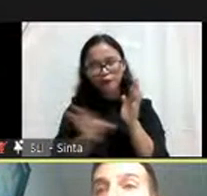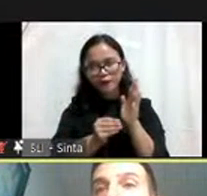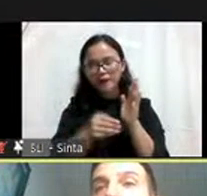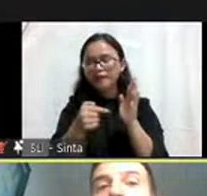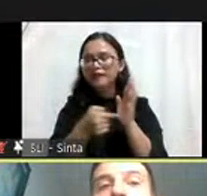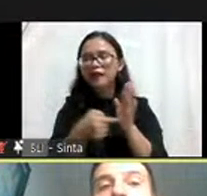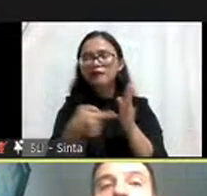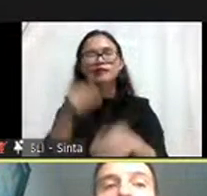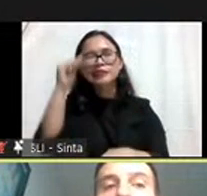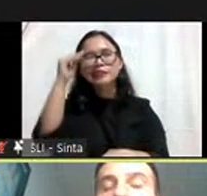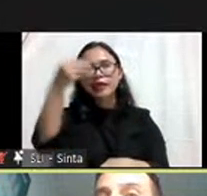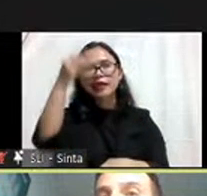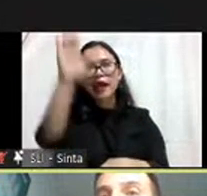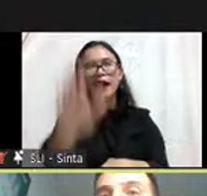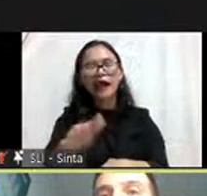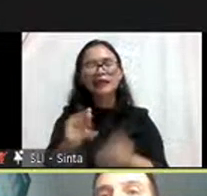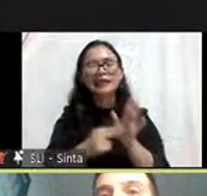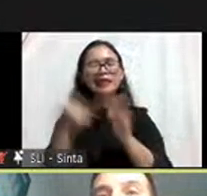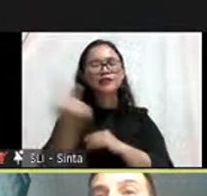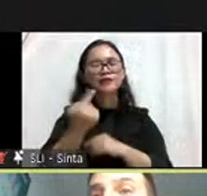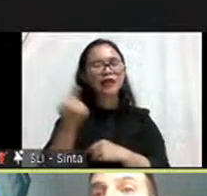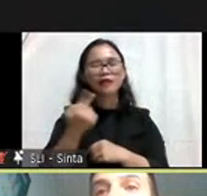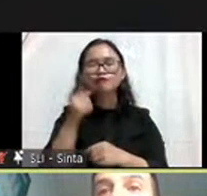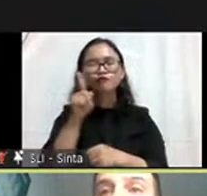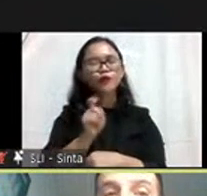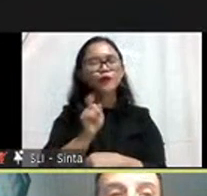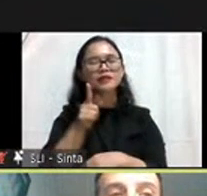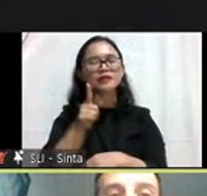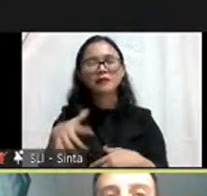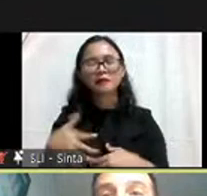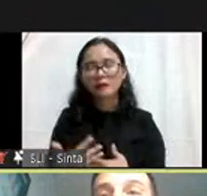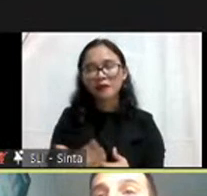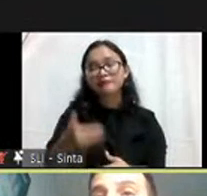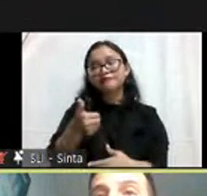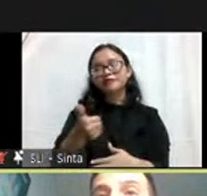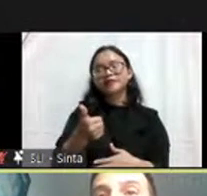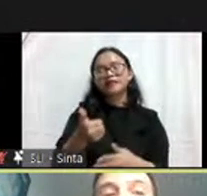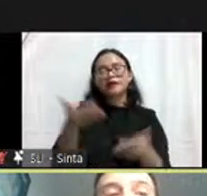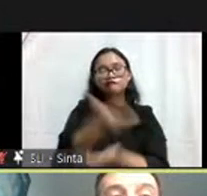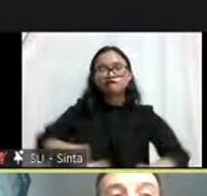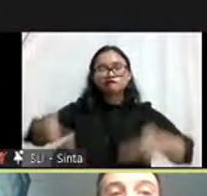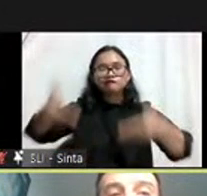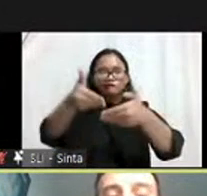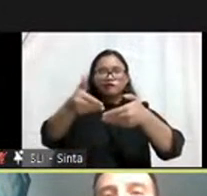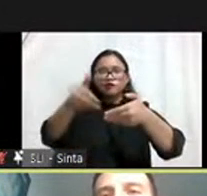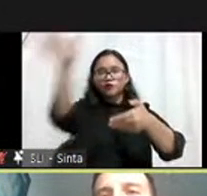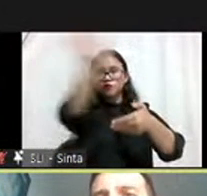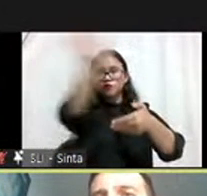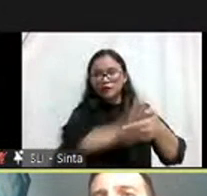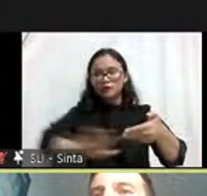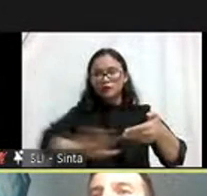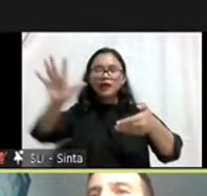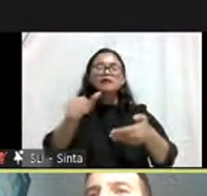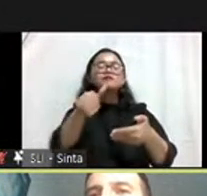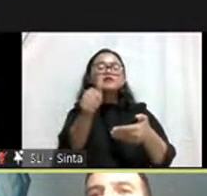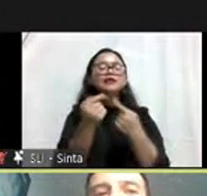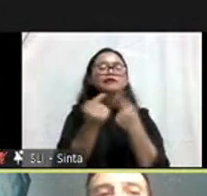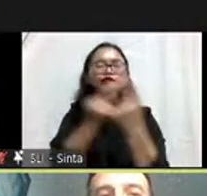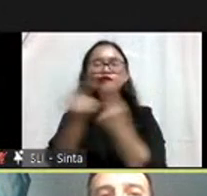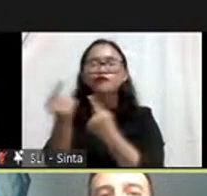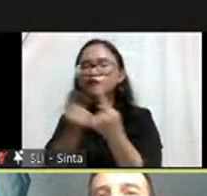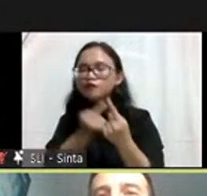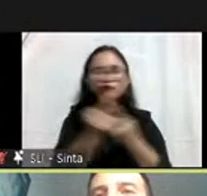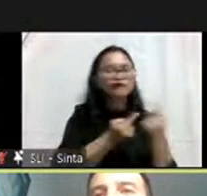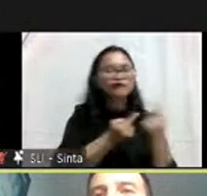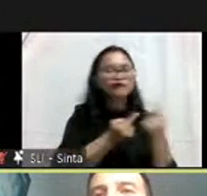rencana aks nasional kita ini bisa membantu untuk menggerakkan sumber daya sehingga bisa memicu dialog dan tapi